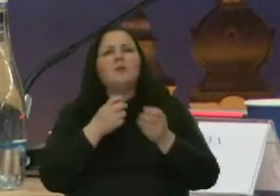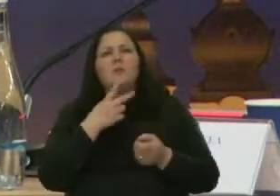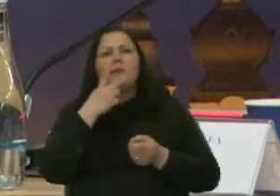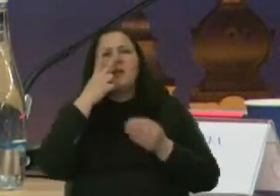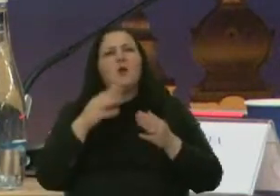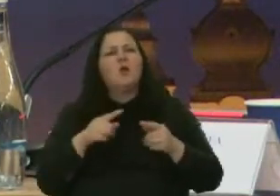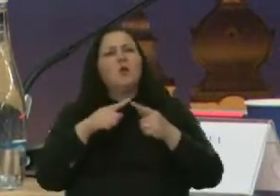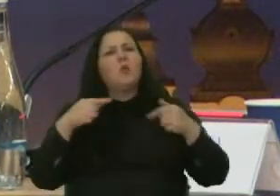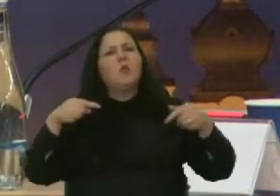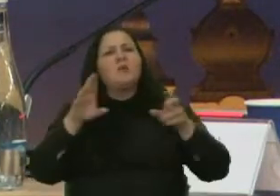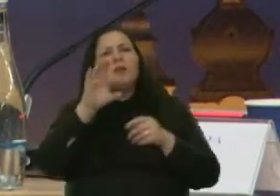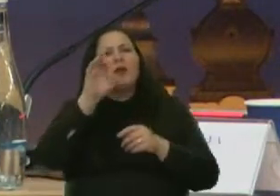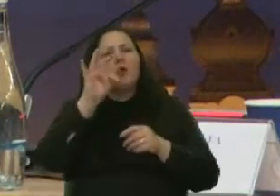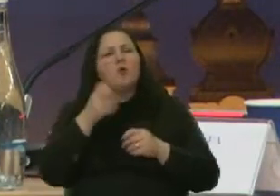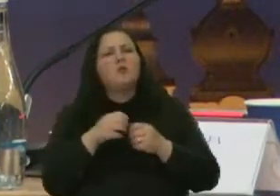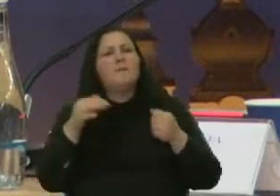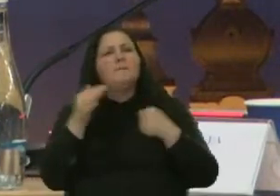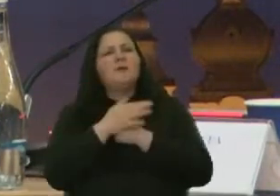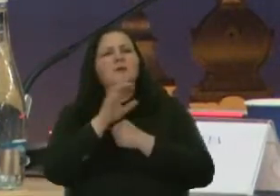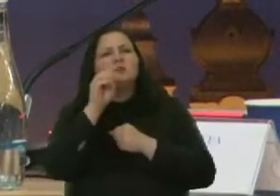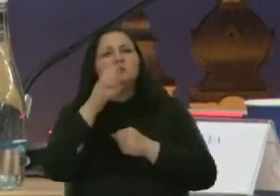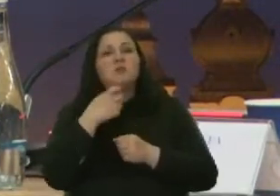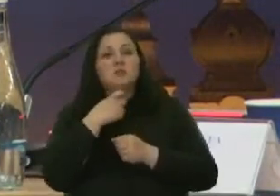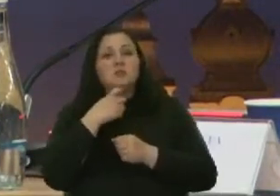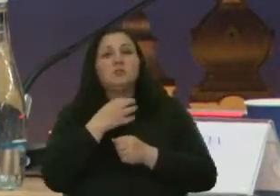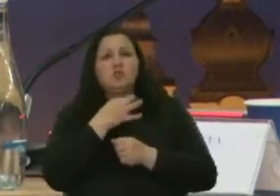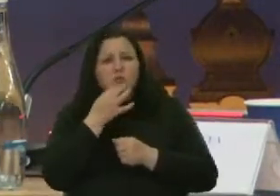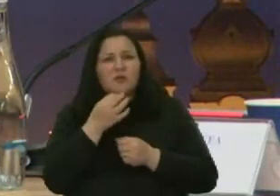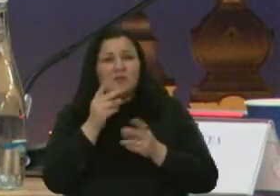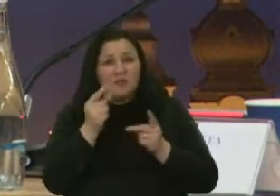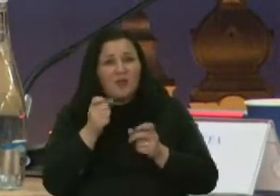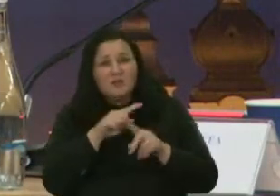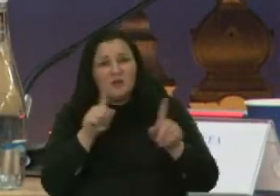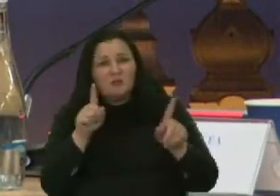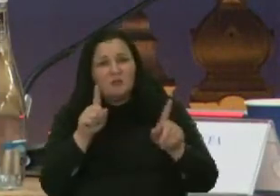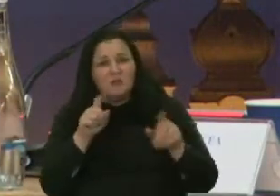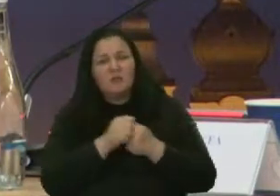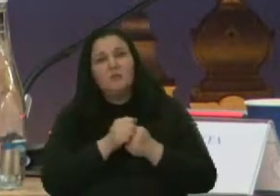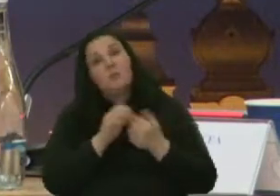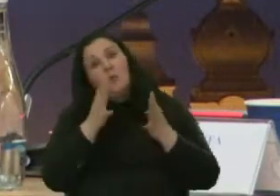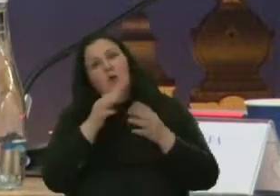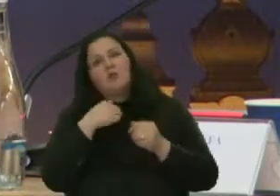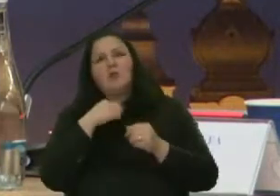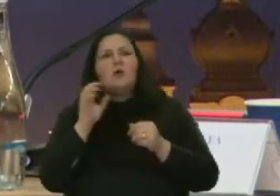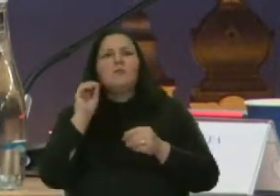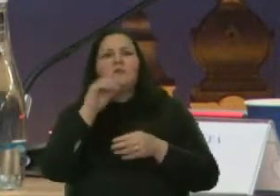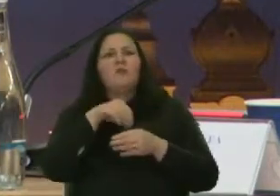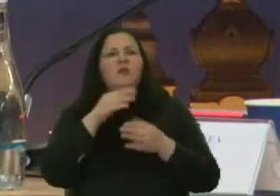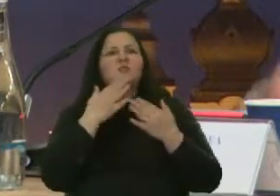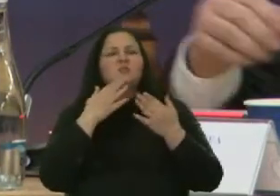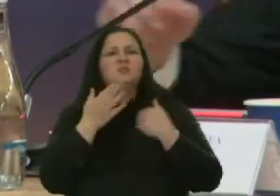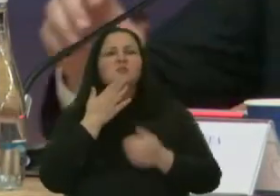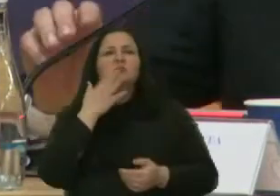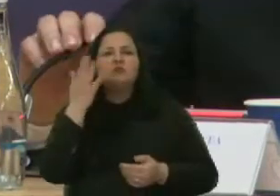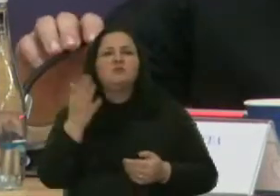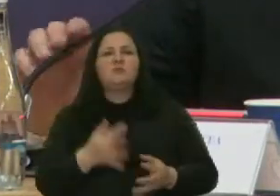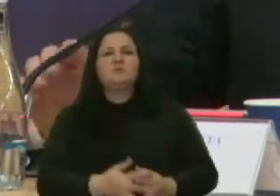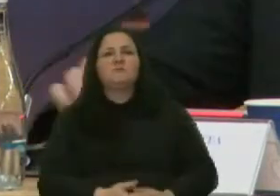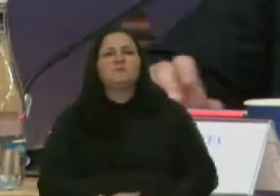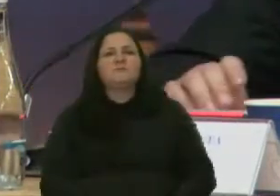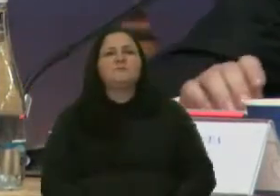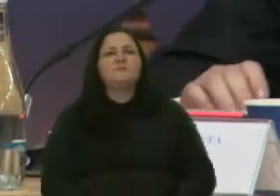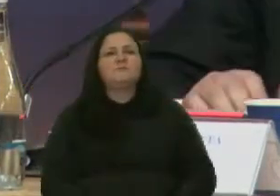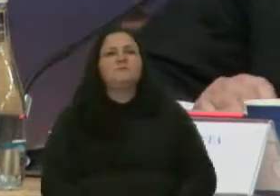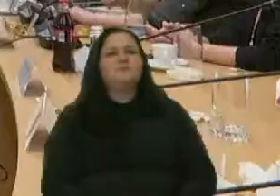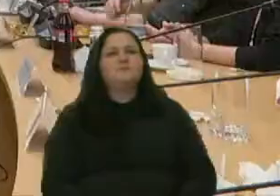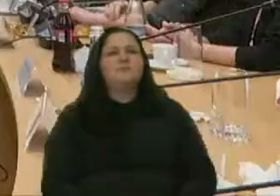privire la de Conturi până 15 decembrie spuneți dacă a spus asta Ok Poate n a fost eu la ședință mulțumesc vă rog